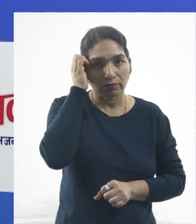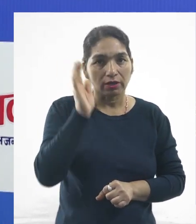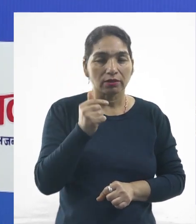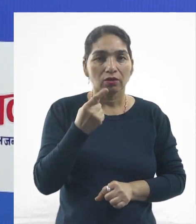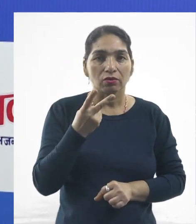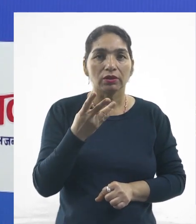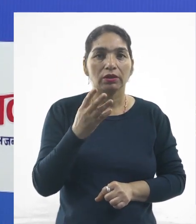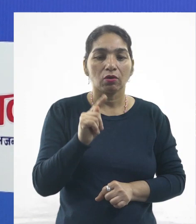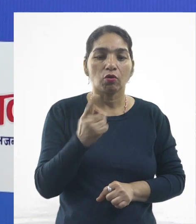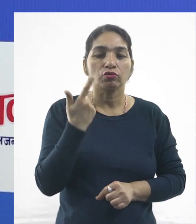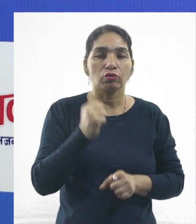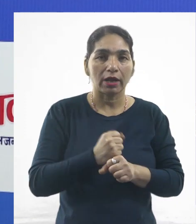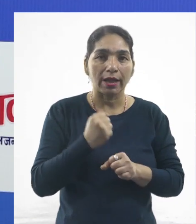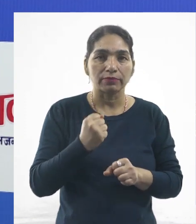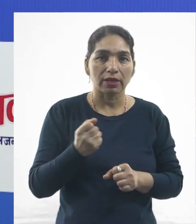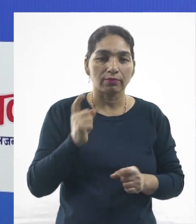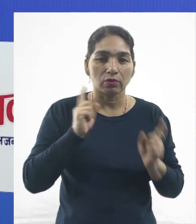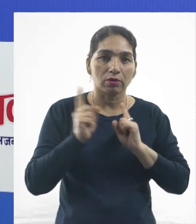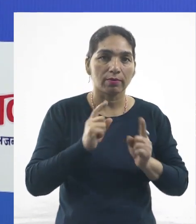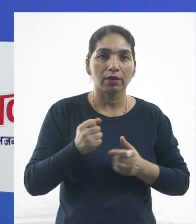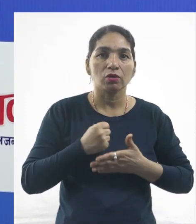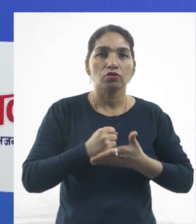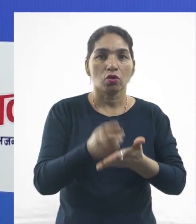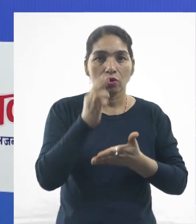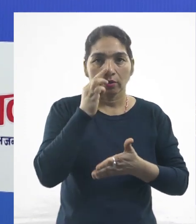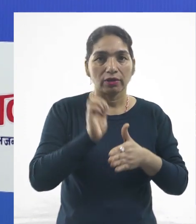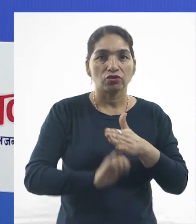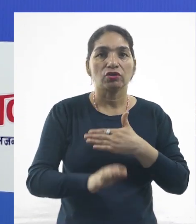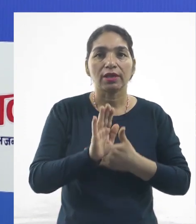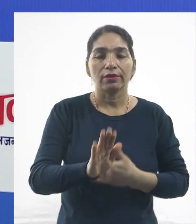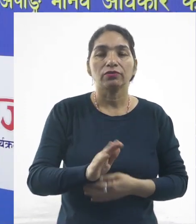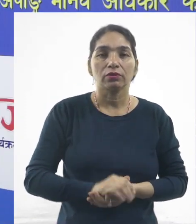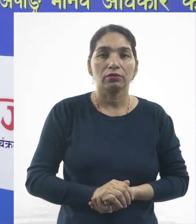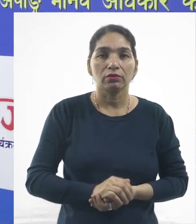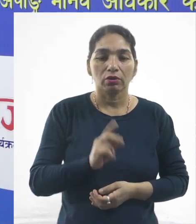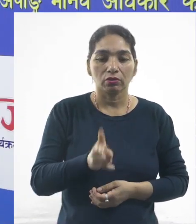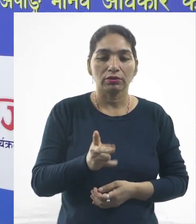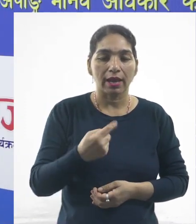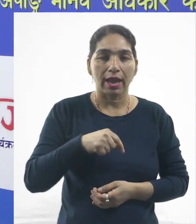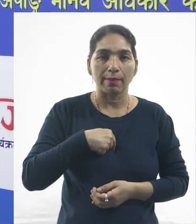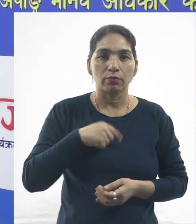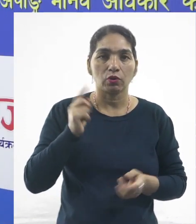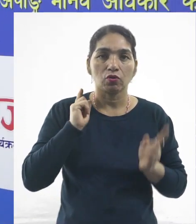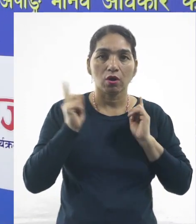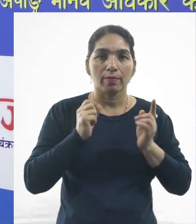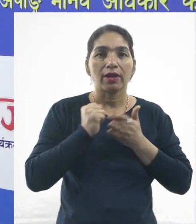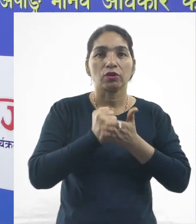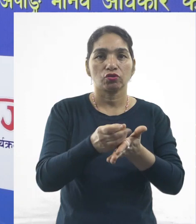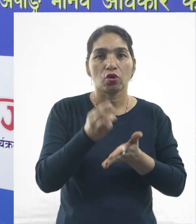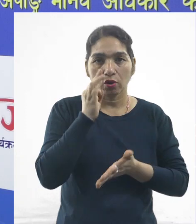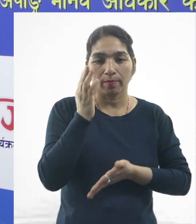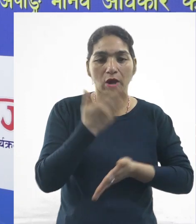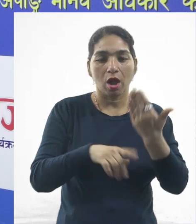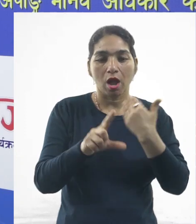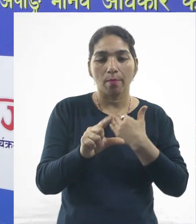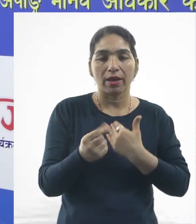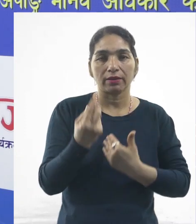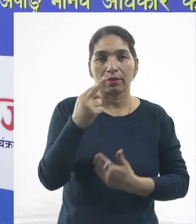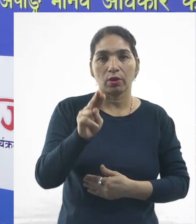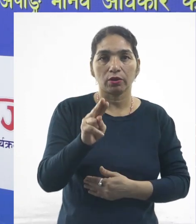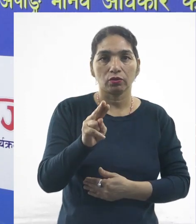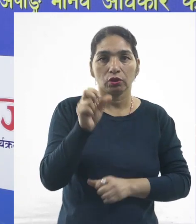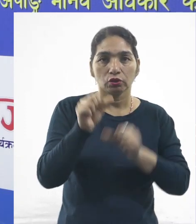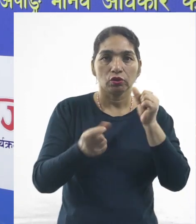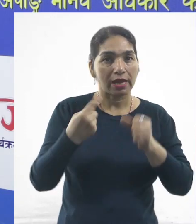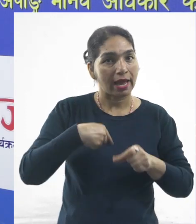कस्तो कामहरू चाहिँ हाम्रो नगरपालिकाको सहयोगमा सञ्चालन छन् अलिकति बताइदिनुहोस् न त्यस हाम्रो नगरपालिकाको सहयोगमा हाम्रो अपाङ्गता भएको जुन